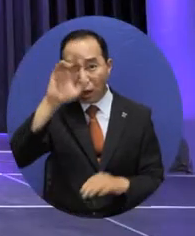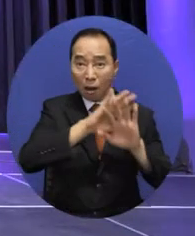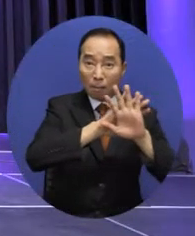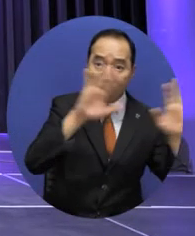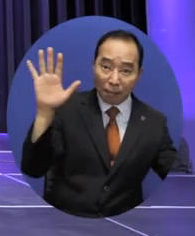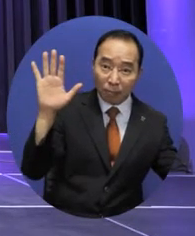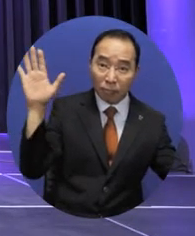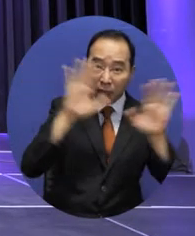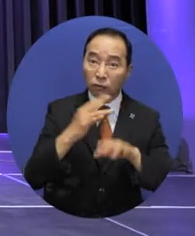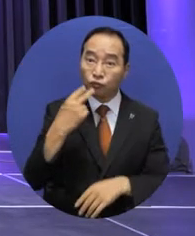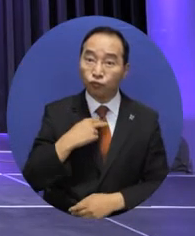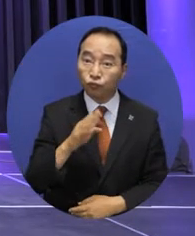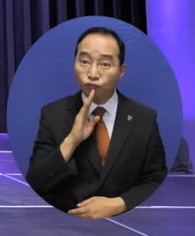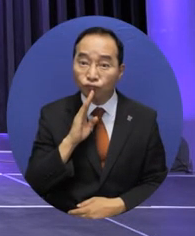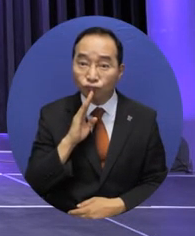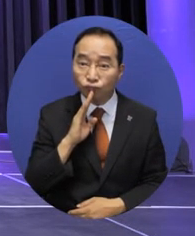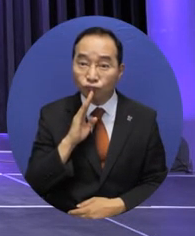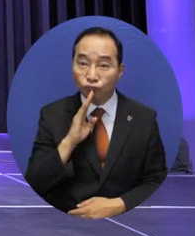12시에서